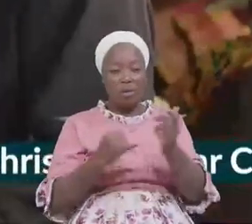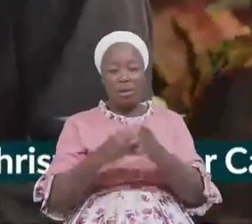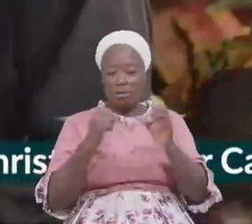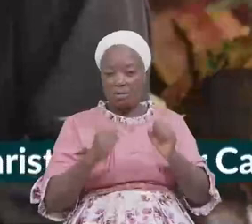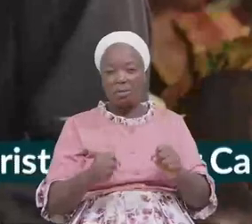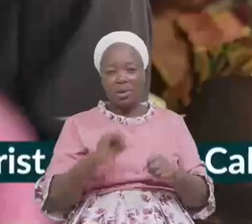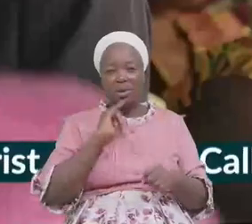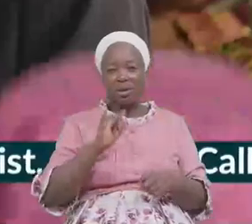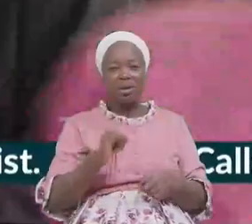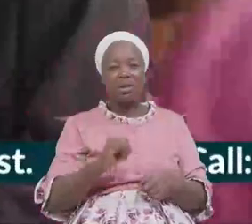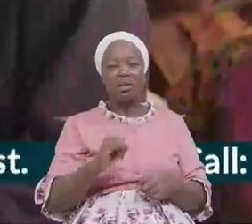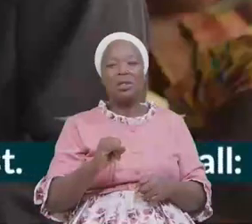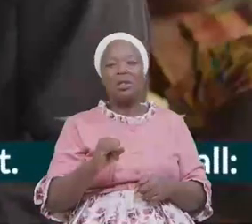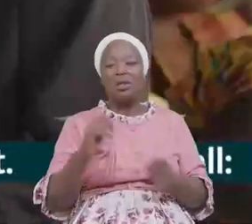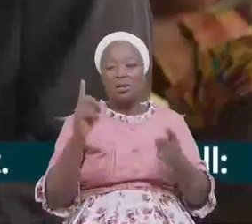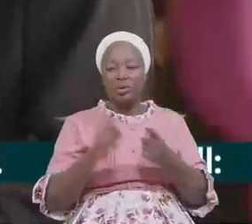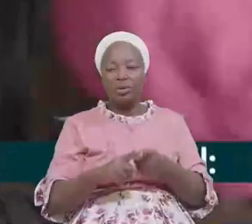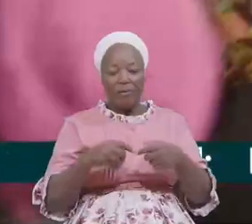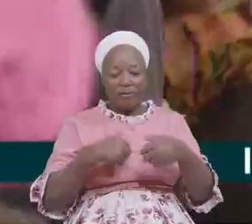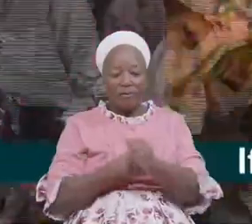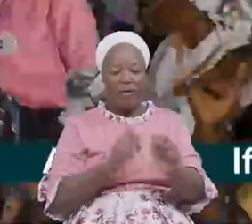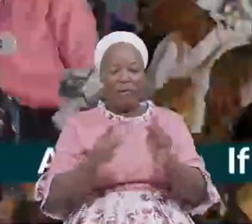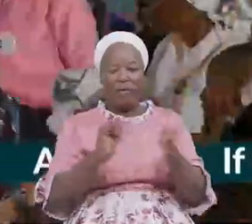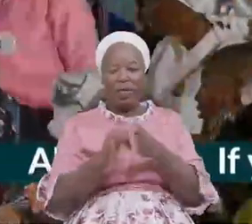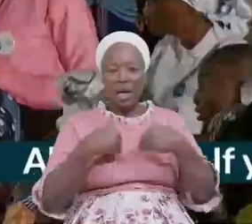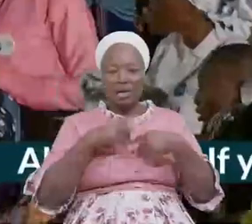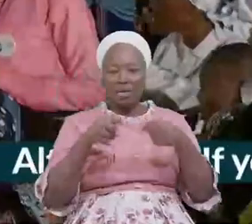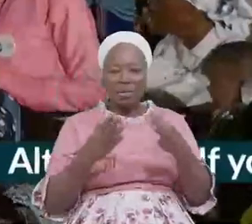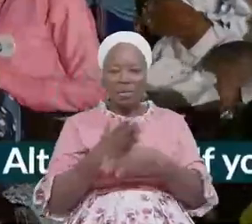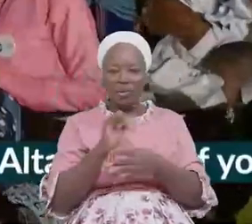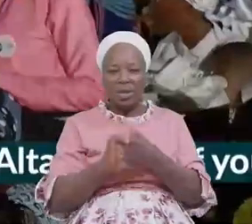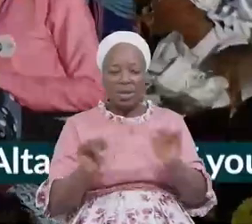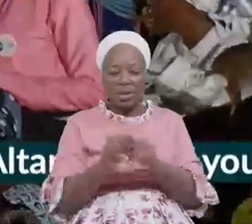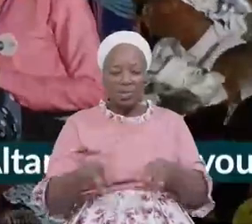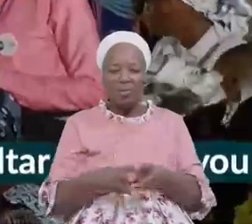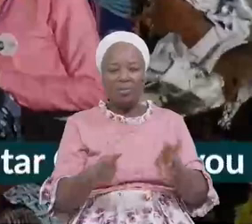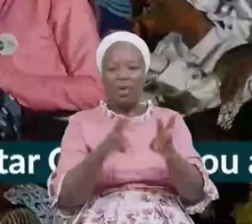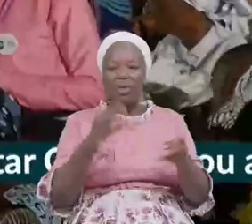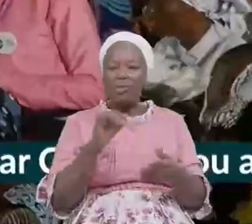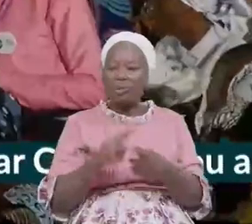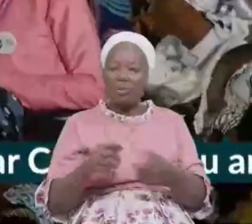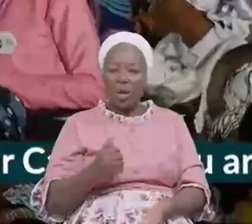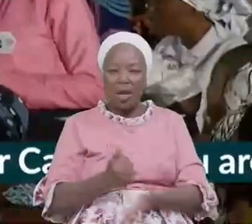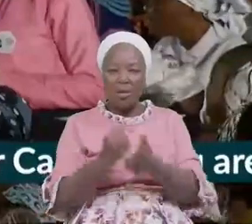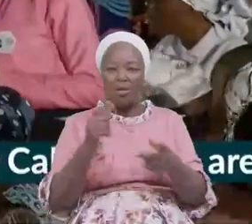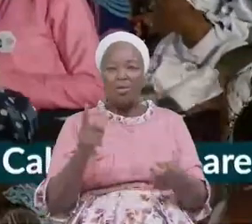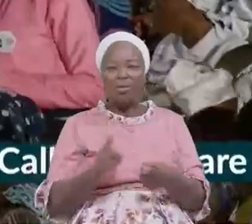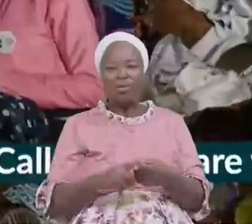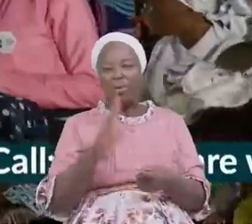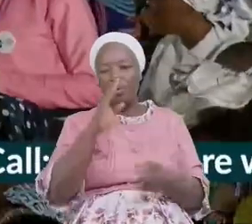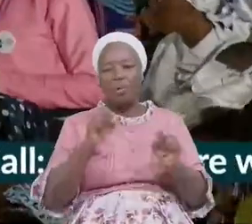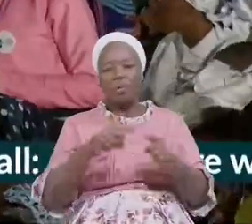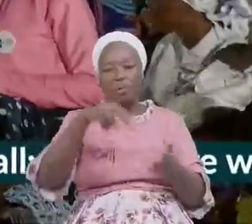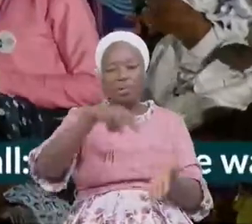Et la meilleure manière pour toi de garder ça, c'est que ceux-là qui ont déjà eu ce salut avant toi et